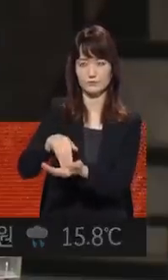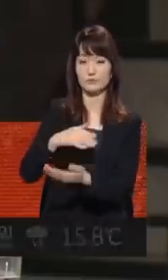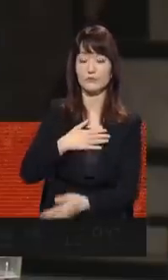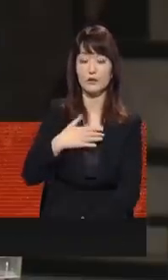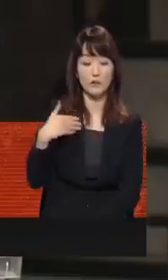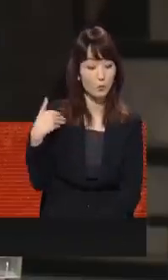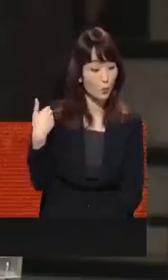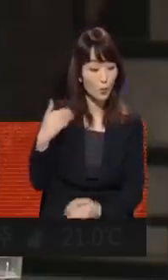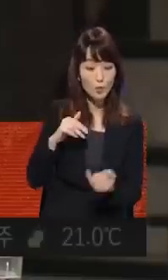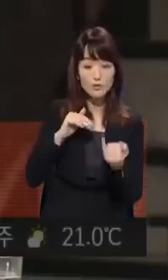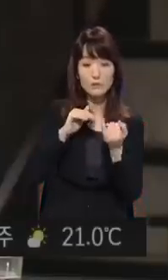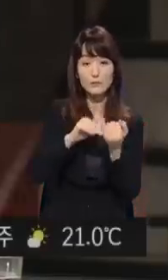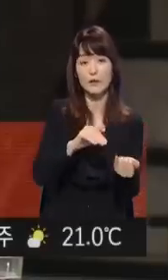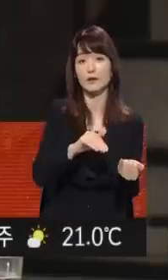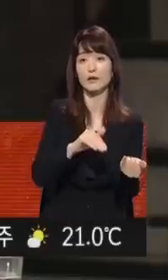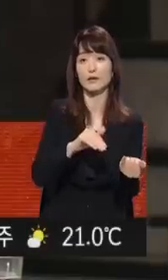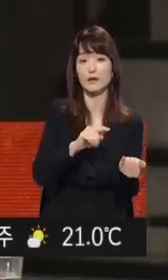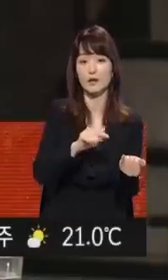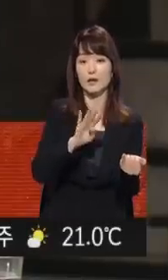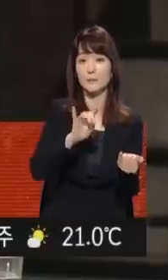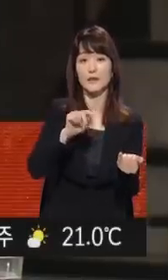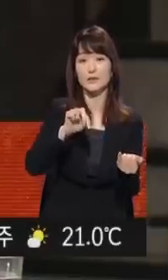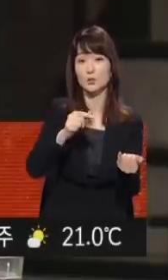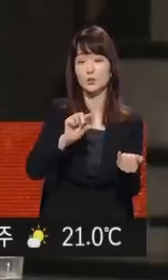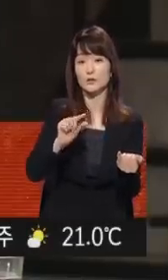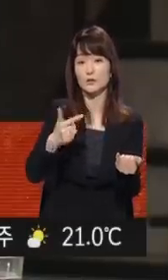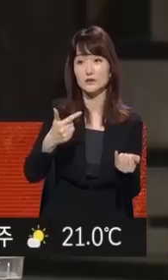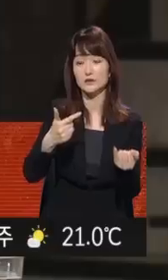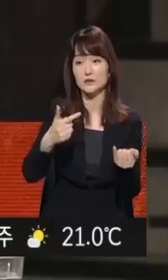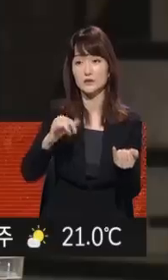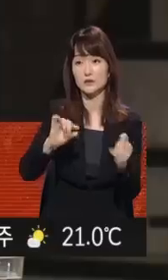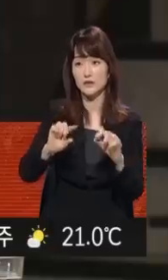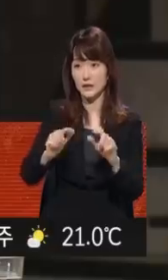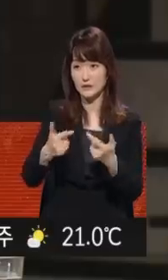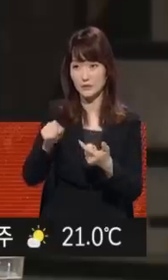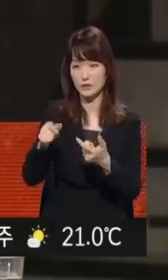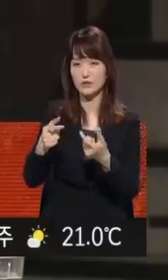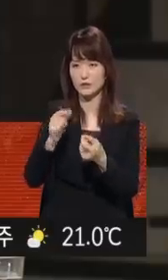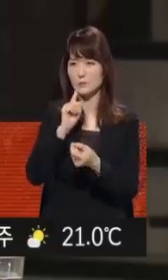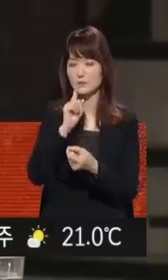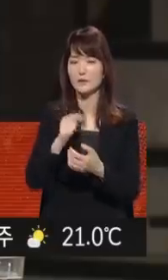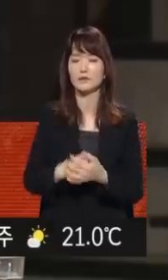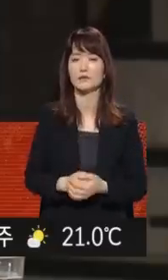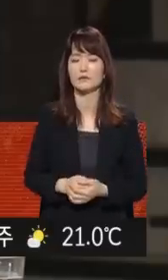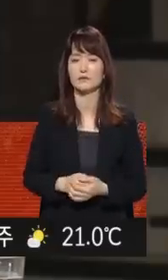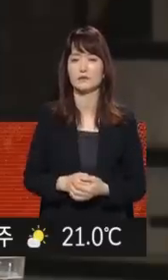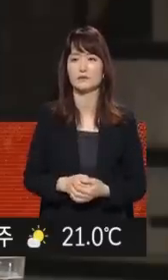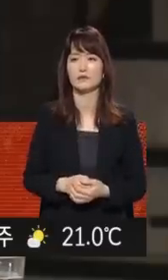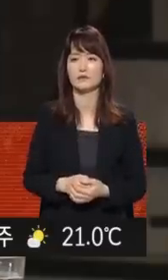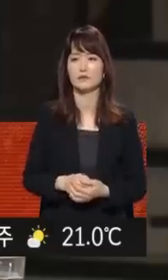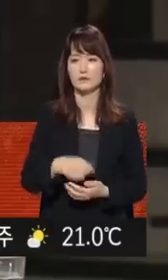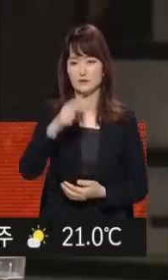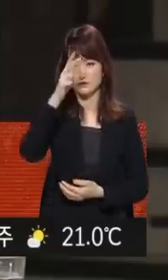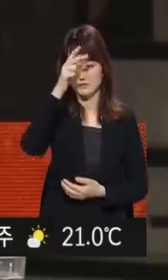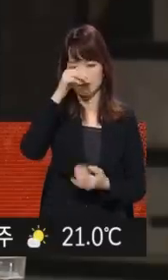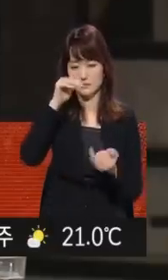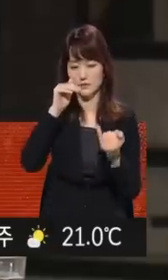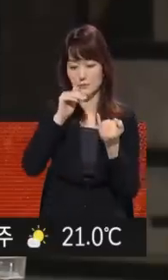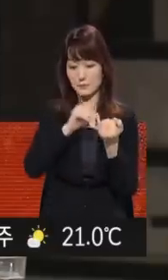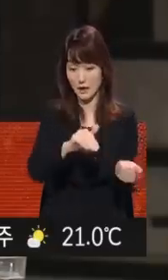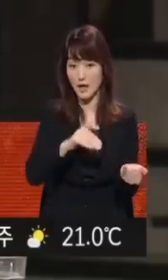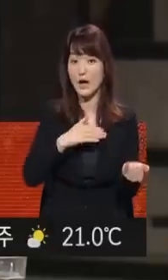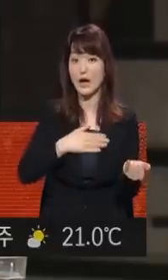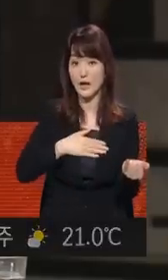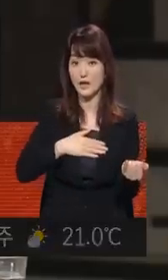모르고 치었다라고 해서 뺑소니가 아닌 것을 이야기하기 위해서 좀 이런게 아닌가 뭐 경찰은 분명히 이게 치고 알고